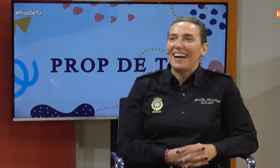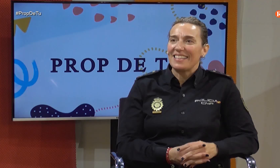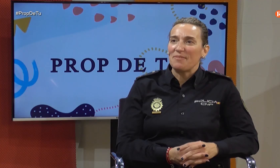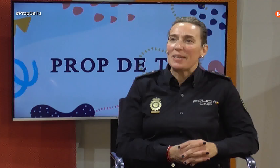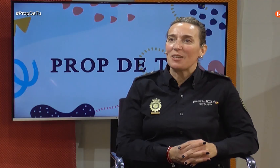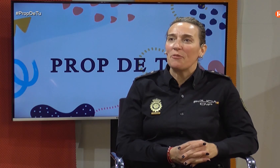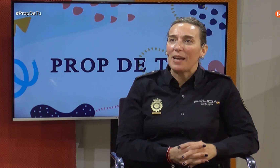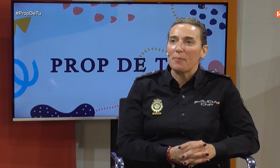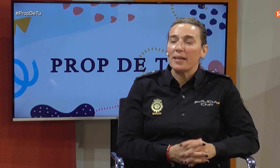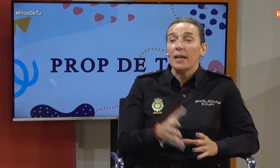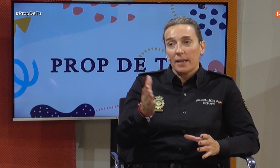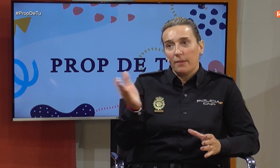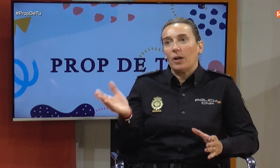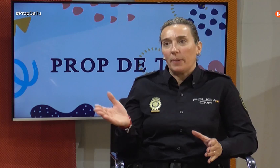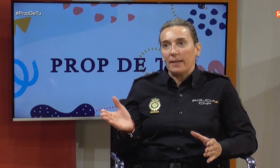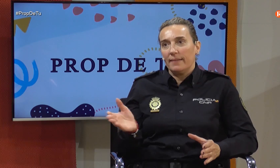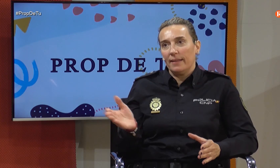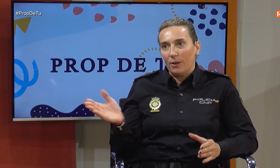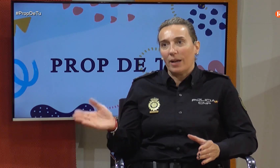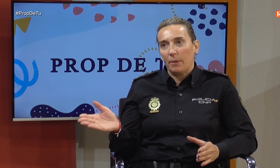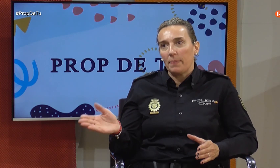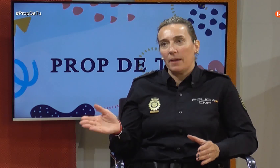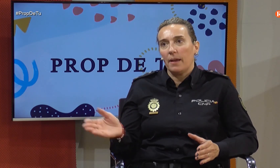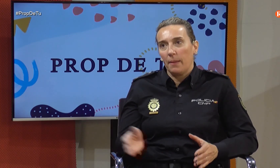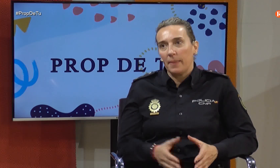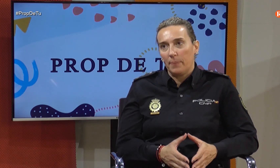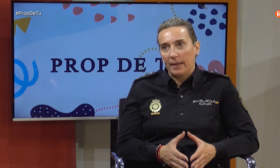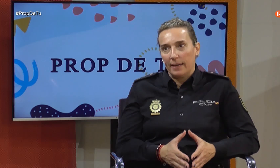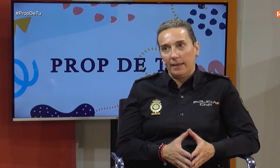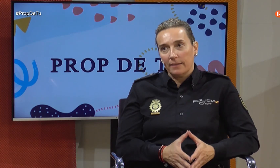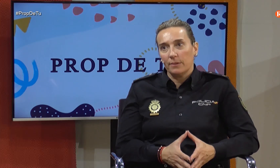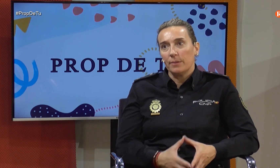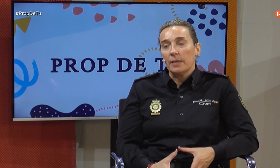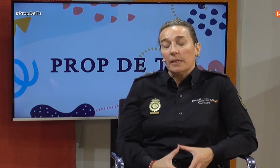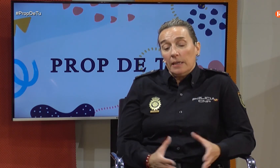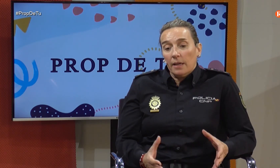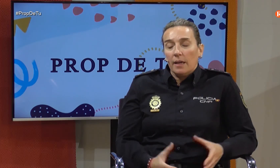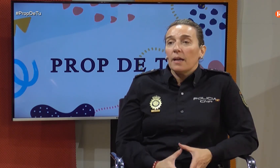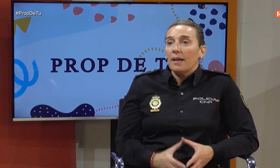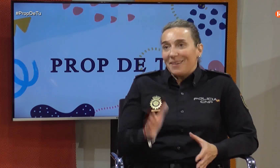Exacte. Al 100% fiable que de lo que, acabem de parlar ara, no?